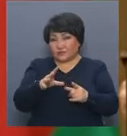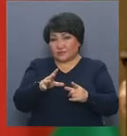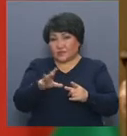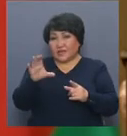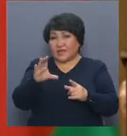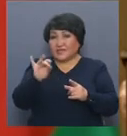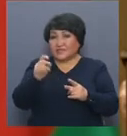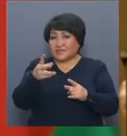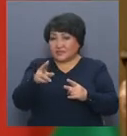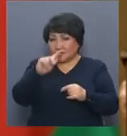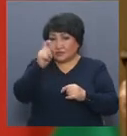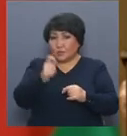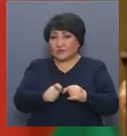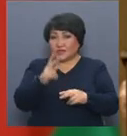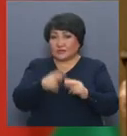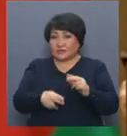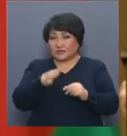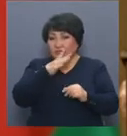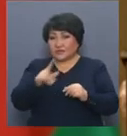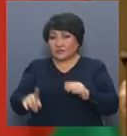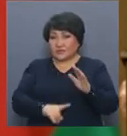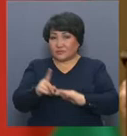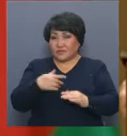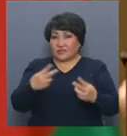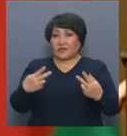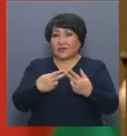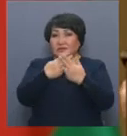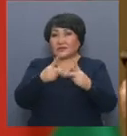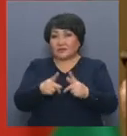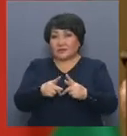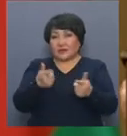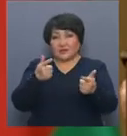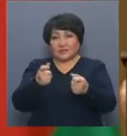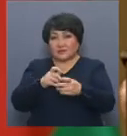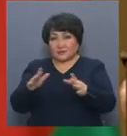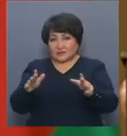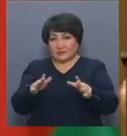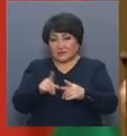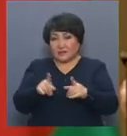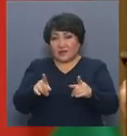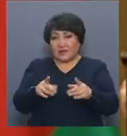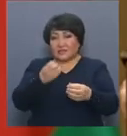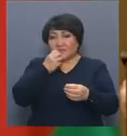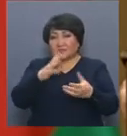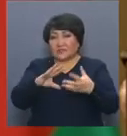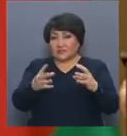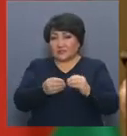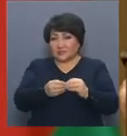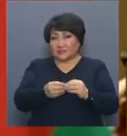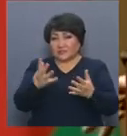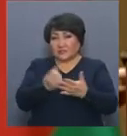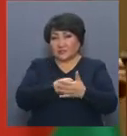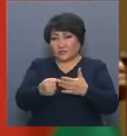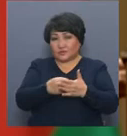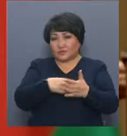Сириядағы соғысты аяқтайтын кез келді. Мен Астанада оқ атпау жөнінде жақсы нәтижеге қол жеткіземіз деп үміттенем. Женевадағы саяси